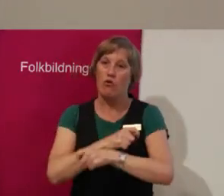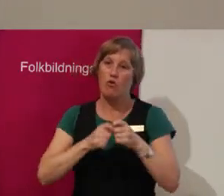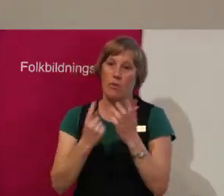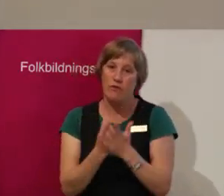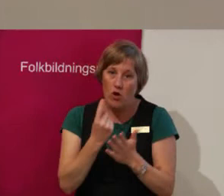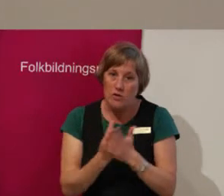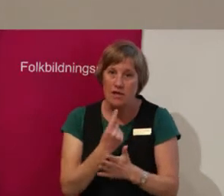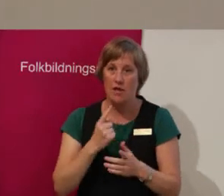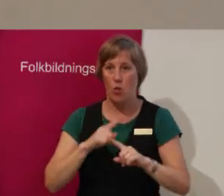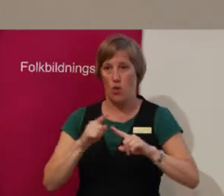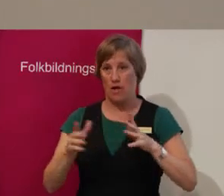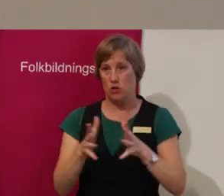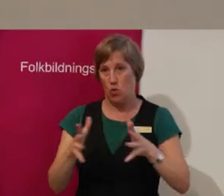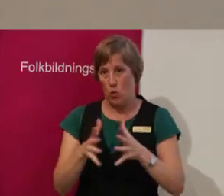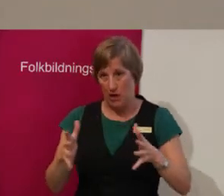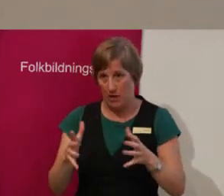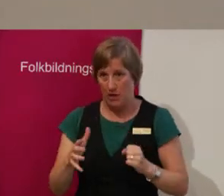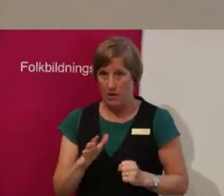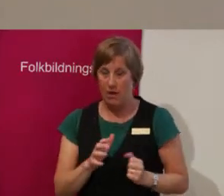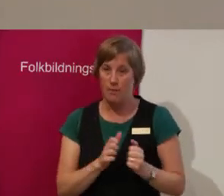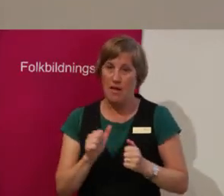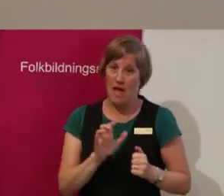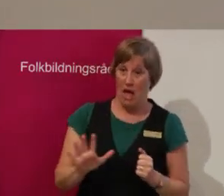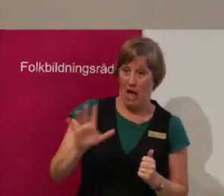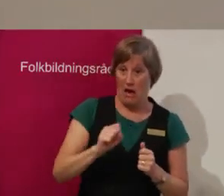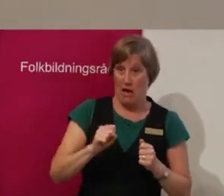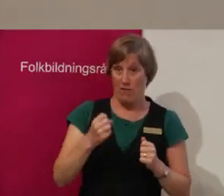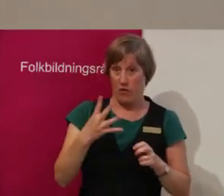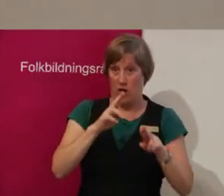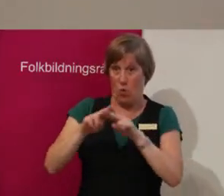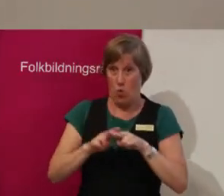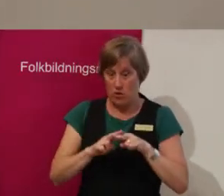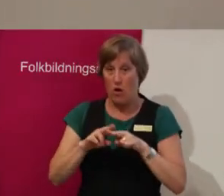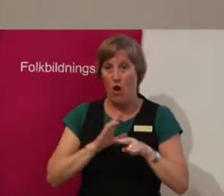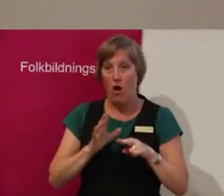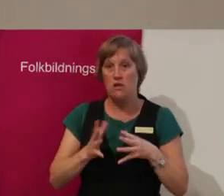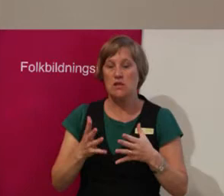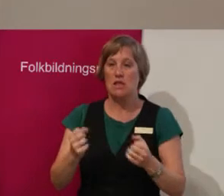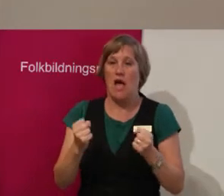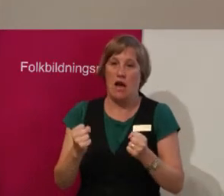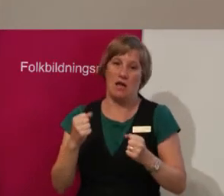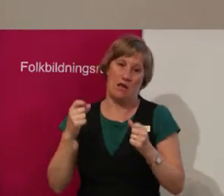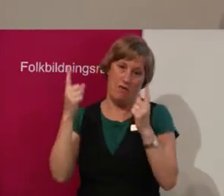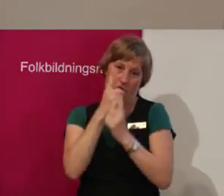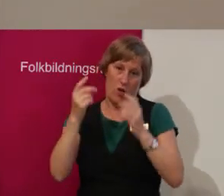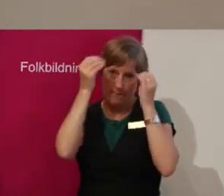storlek. Alla de här har en ganska stark folkbildning kan man konstatera. Och studieförbunden är relativt starka på alla de här